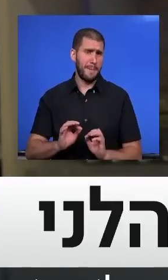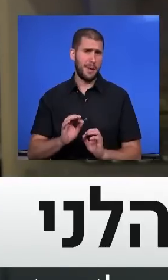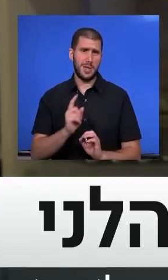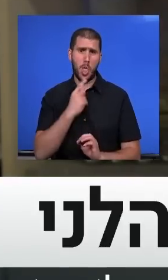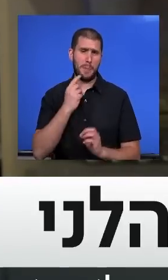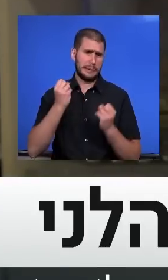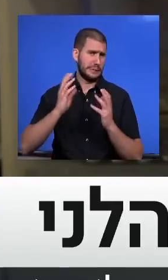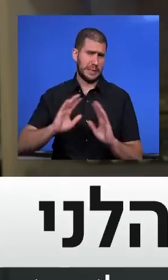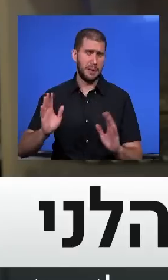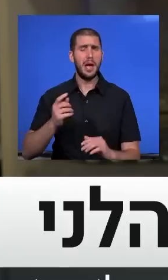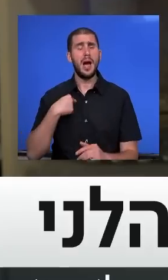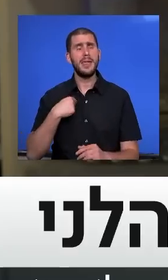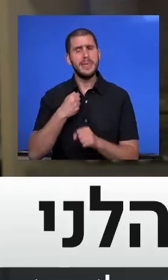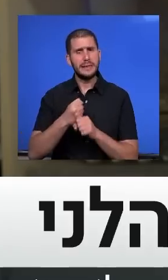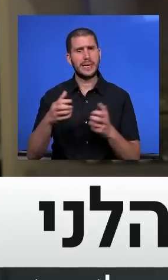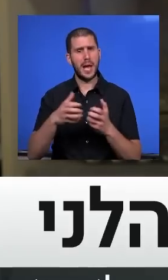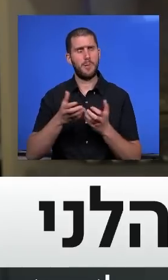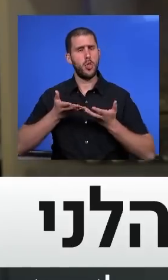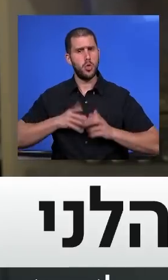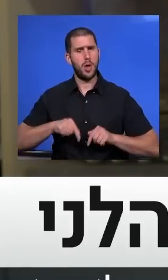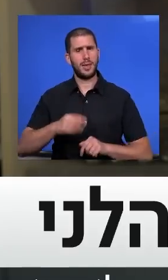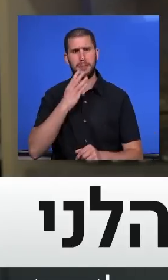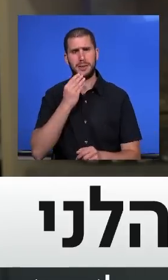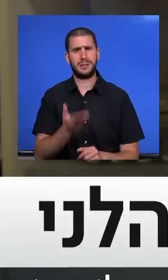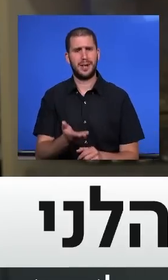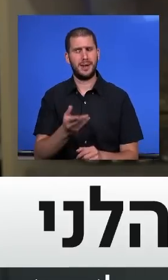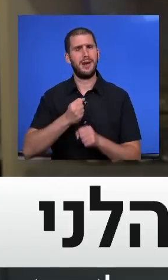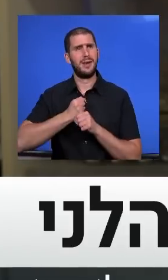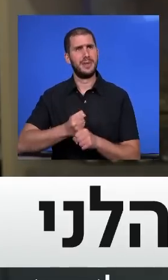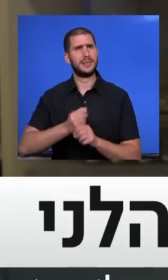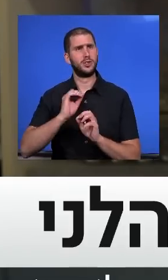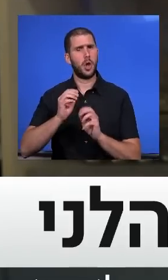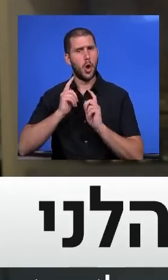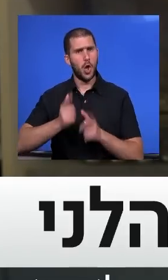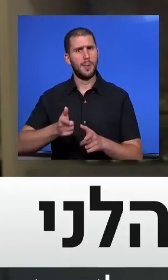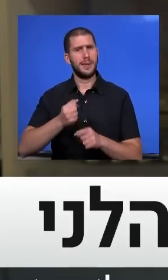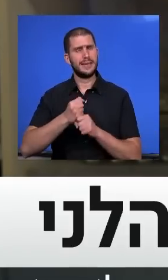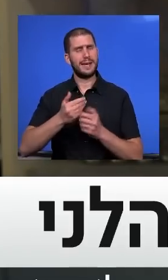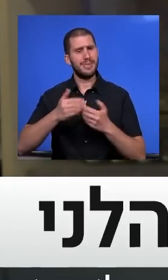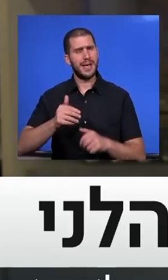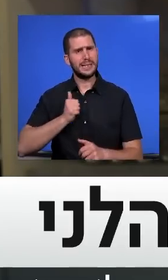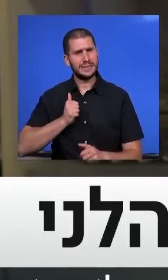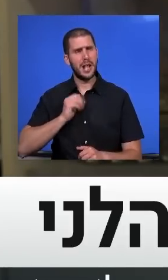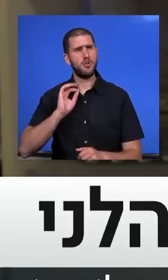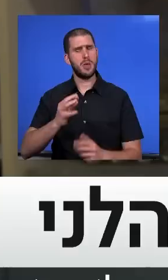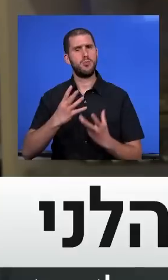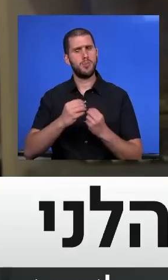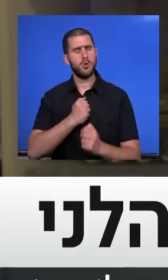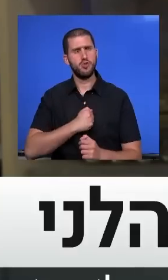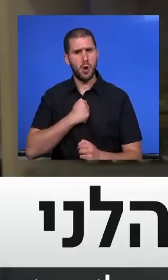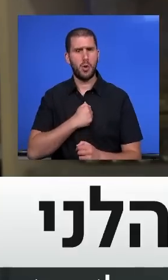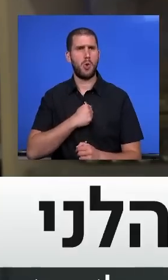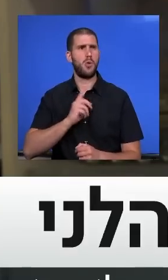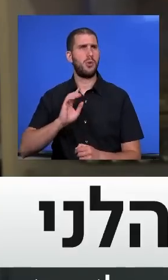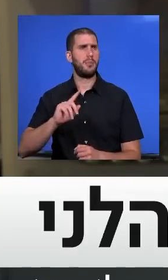כקלישה, נציג של עם, נולדתי כאן במדינה הזו, נציג של לוחמים, נציג של נכי צה"ל, נציג של משפחות שכולות, יהיו נאמת, בכל